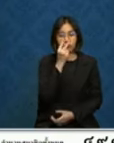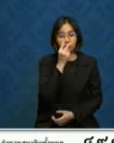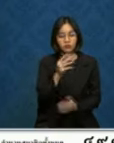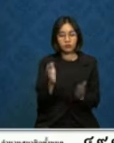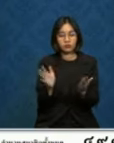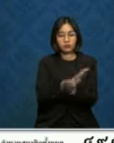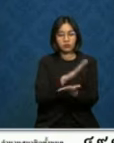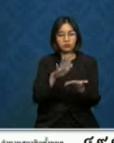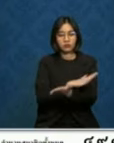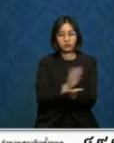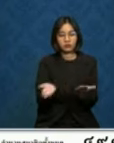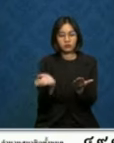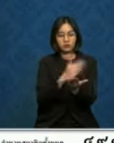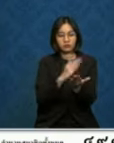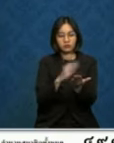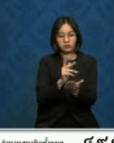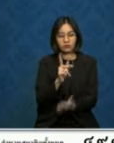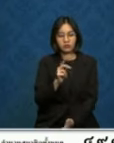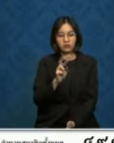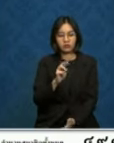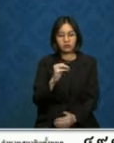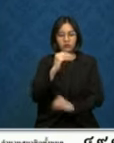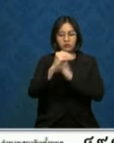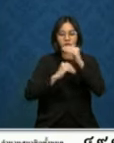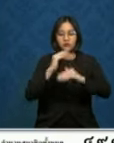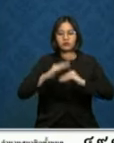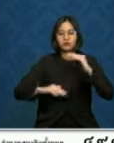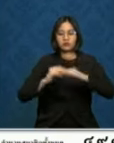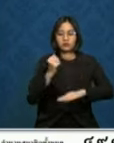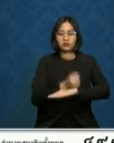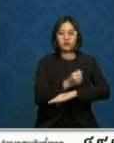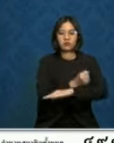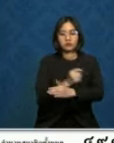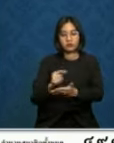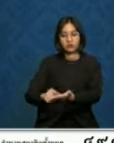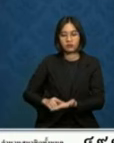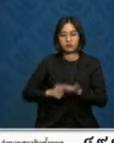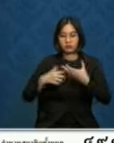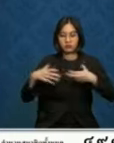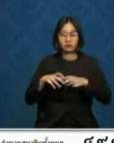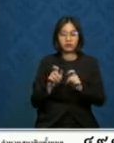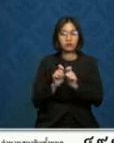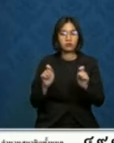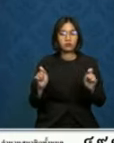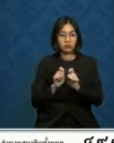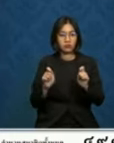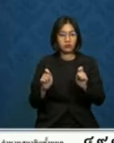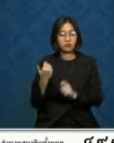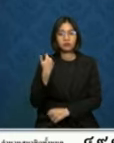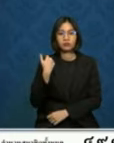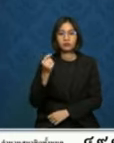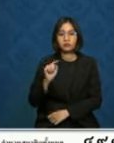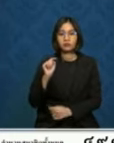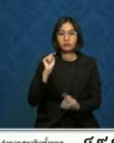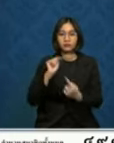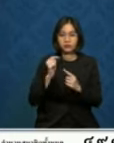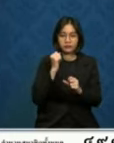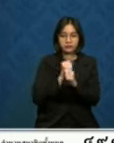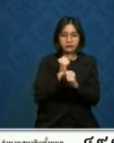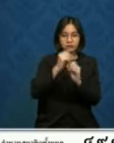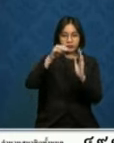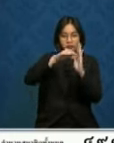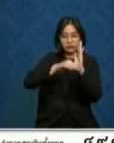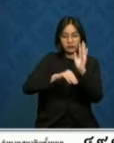อกสารประกอบคำชี้แจงที่กรมพัฒนาฝีมือแรงงานนำมาเสนอต่อคณะอนุกรรมาธิการพบว่าในส่วนของการดำเนิน